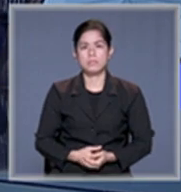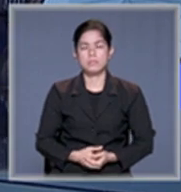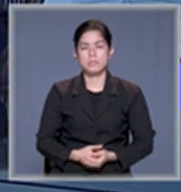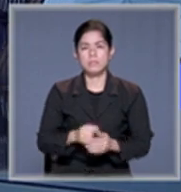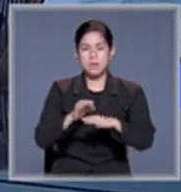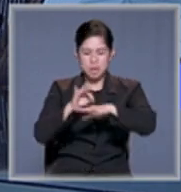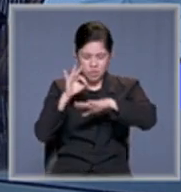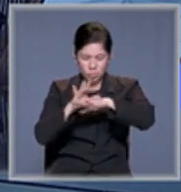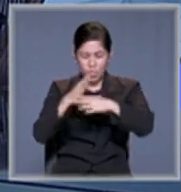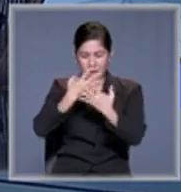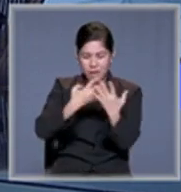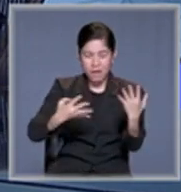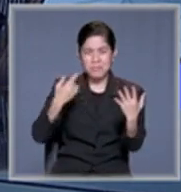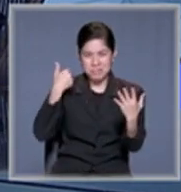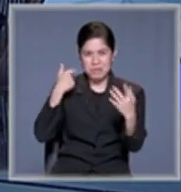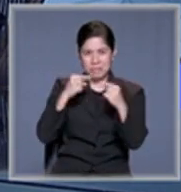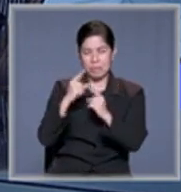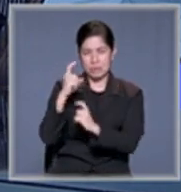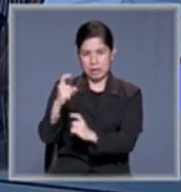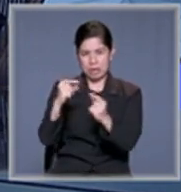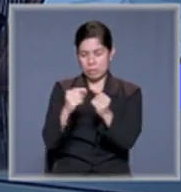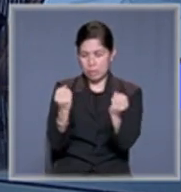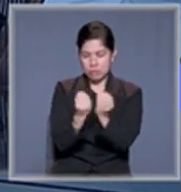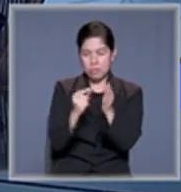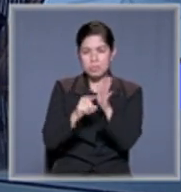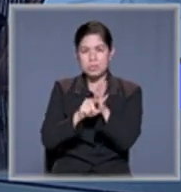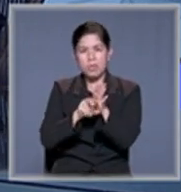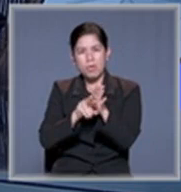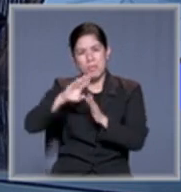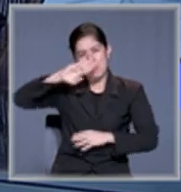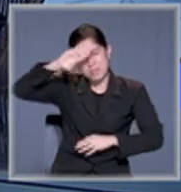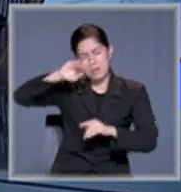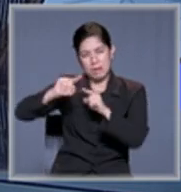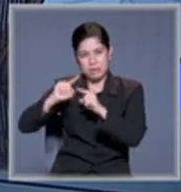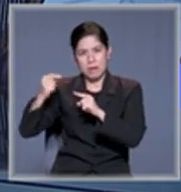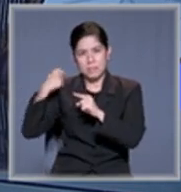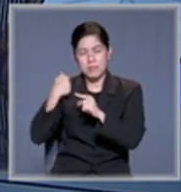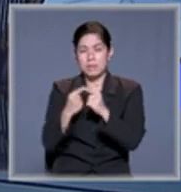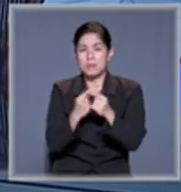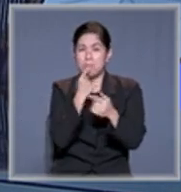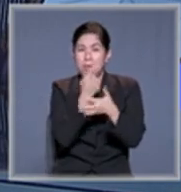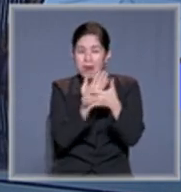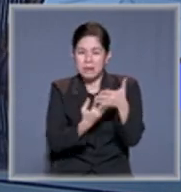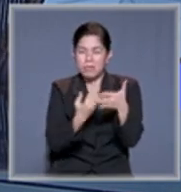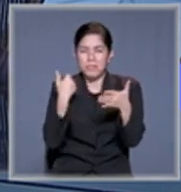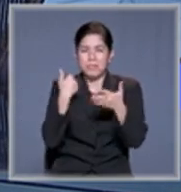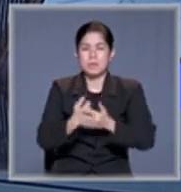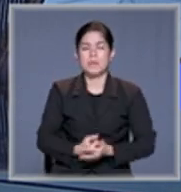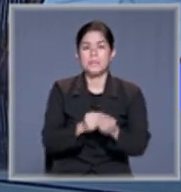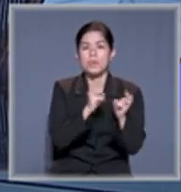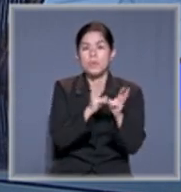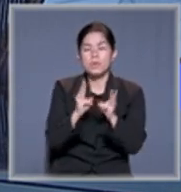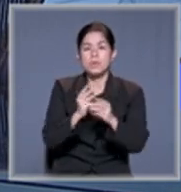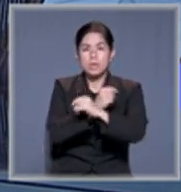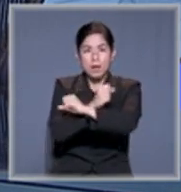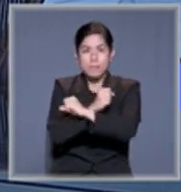ยุงลายถือว่าเป็นพาหะนำโรคหลากหลายเลยนะครับโรคที่เรารู้จักกันเป็นอย่างดีก็คือไข้เลือดออกนะครับที่ผ่านมาอาจจะมีวิธีการป้